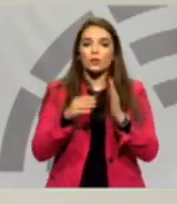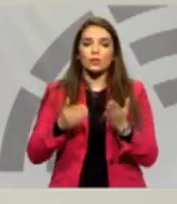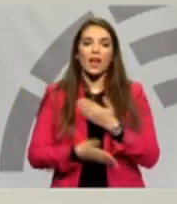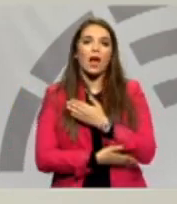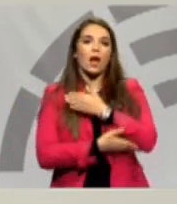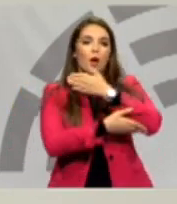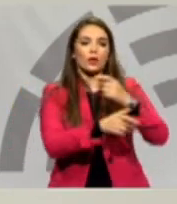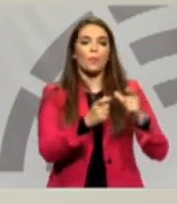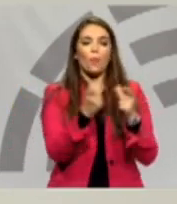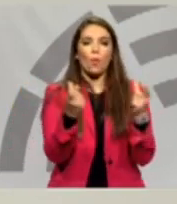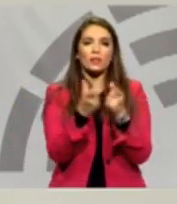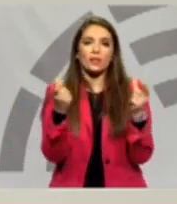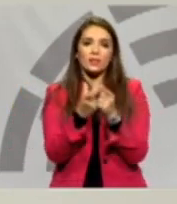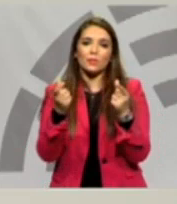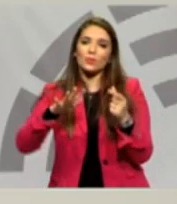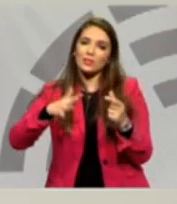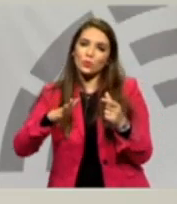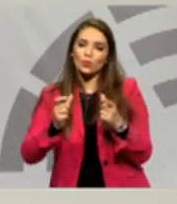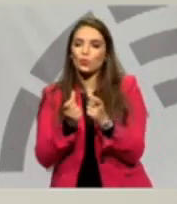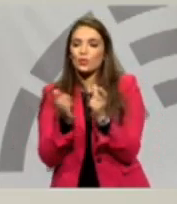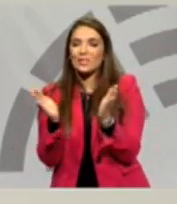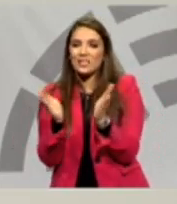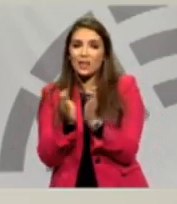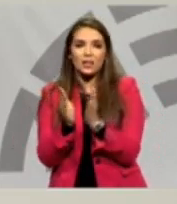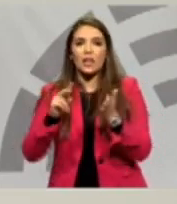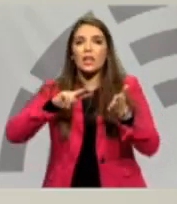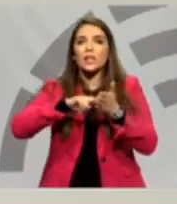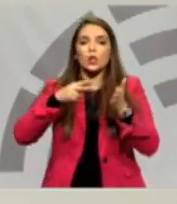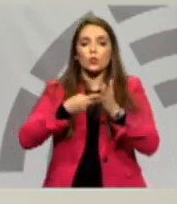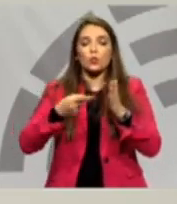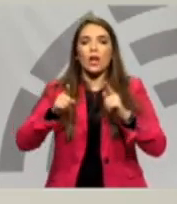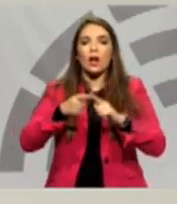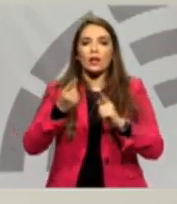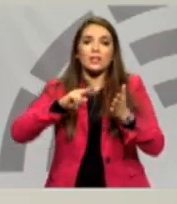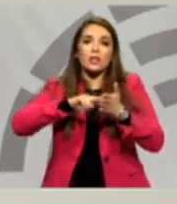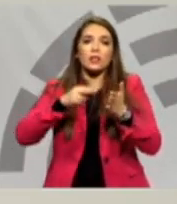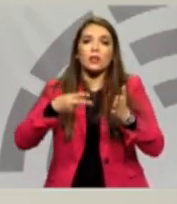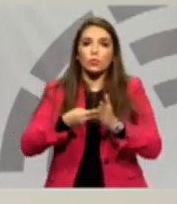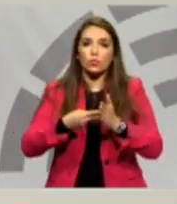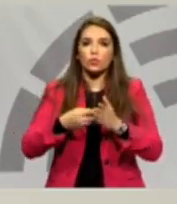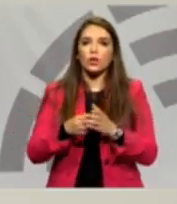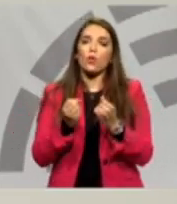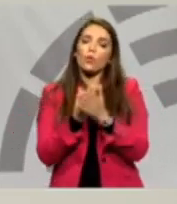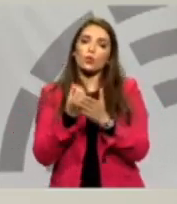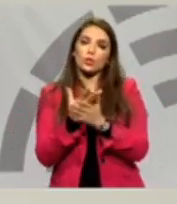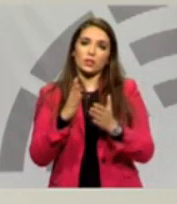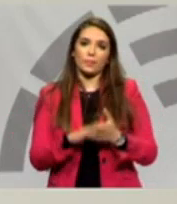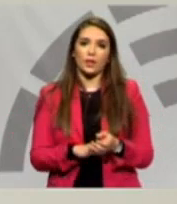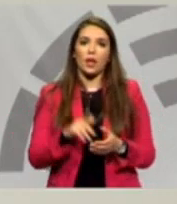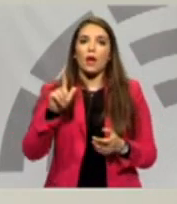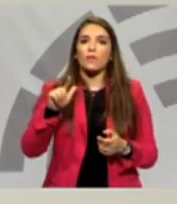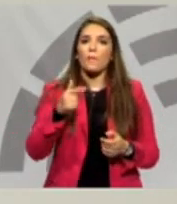والمتوسطه خاصه لتنشط في مجالات التكنولوجيا المتجدده والحديثه وهنا احسن مثال